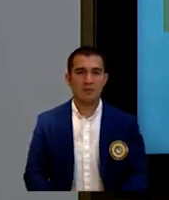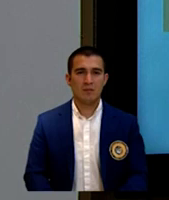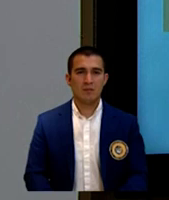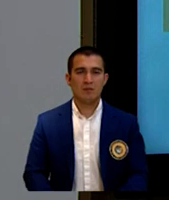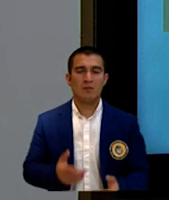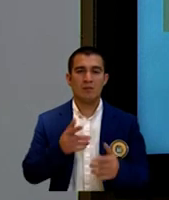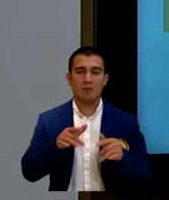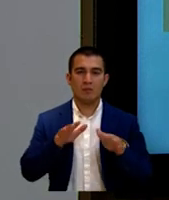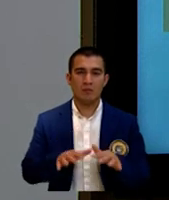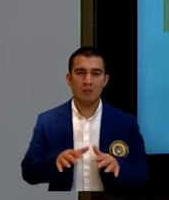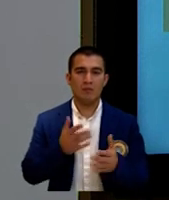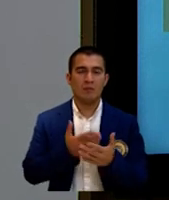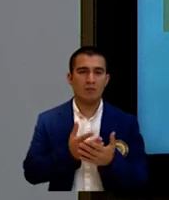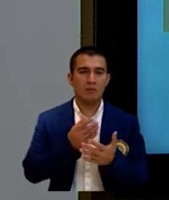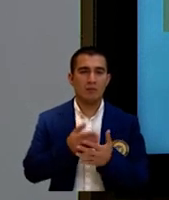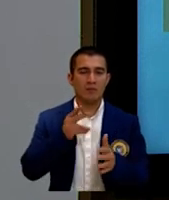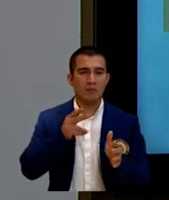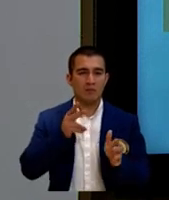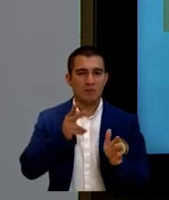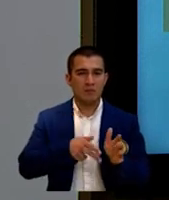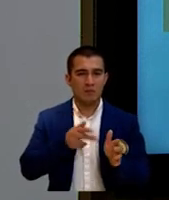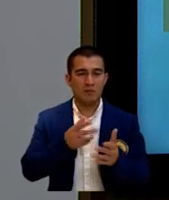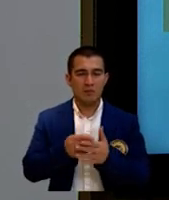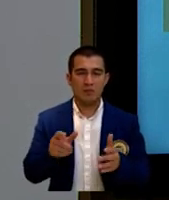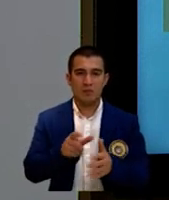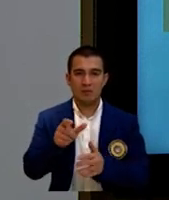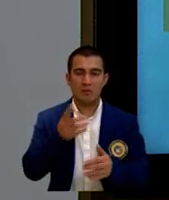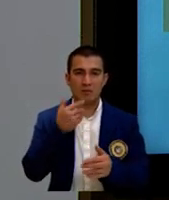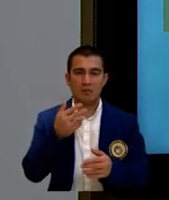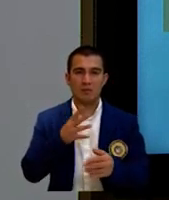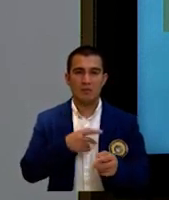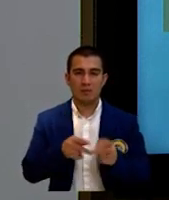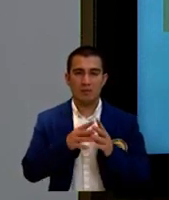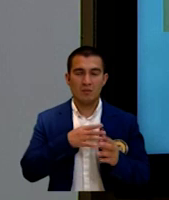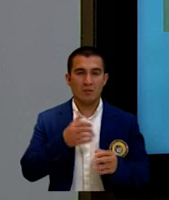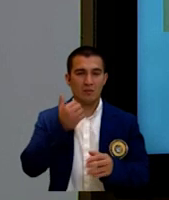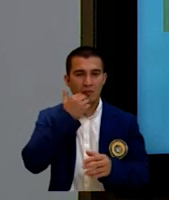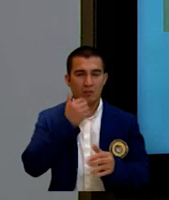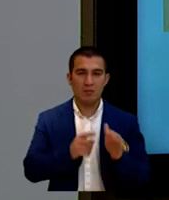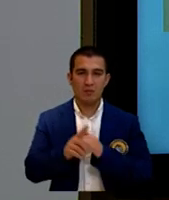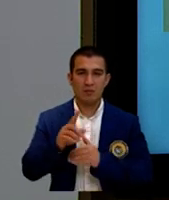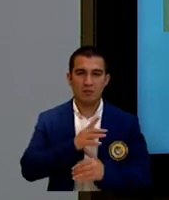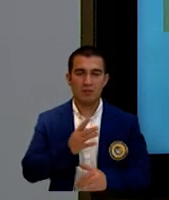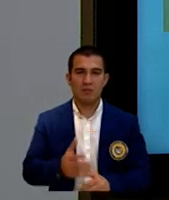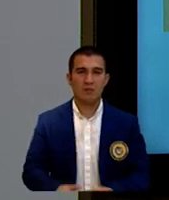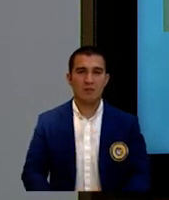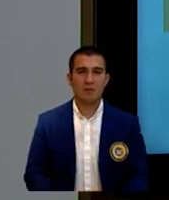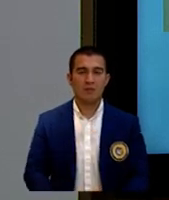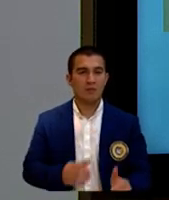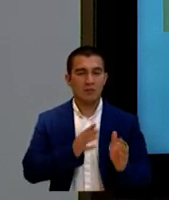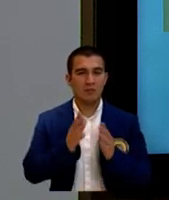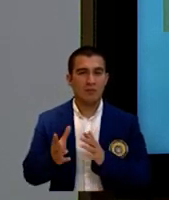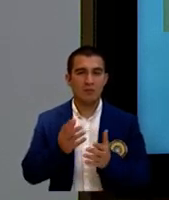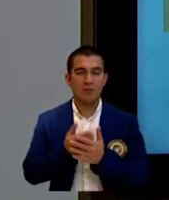Chunki temir yo'lning boshlanish stansiyasi Moskvadan boshlangan. Endi